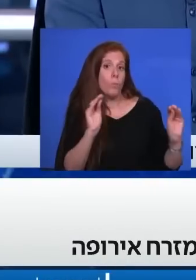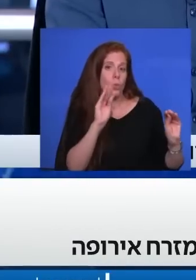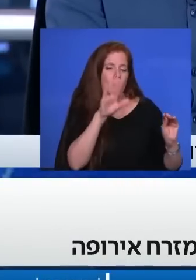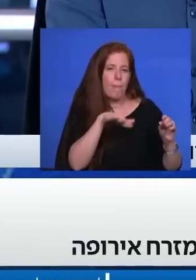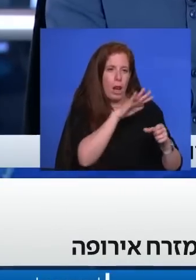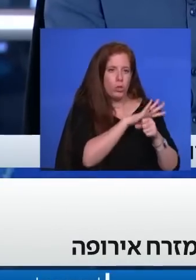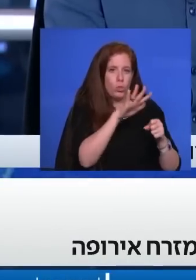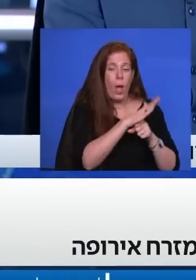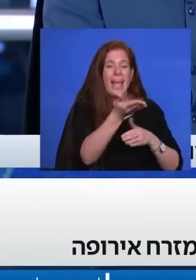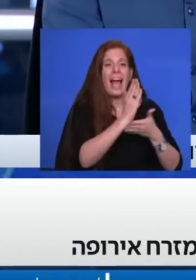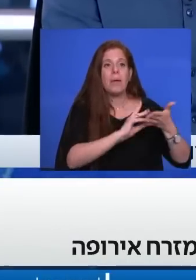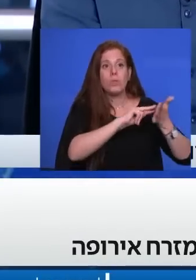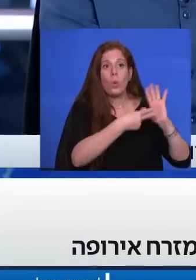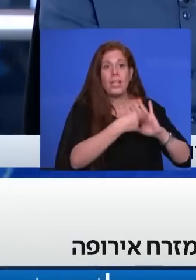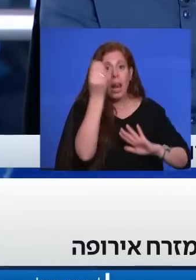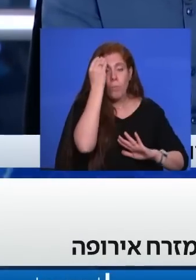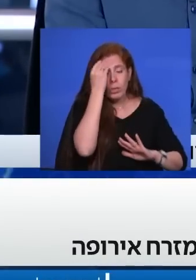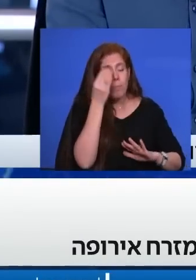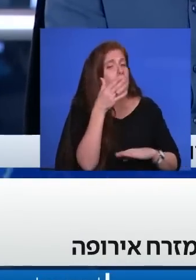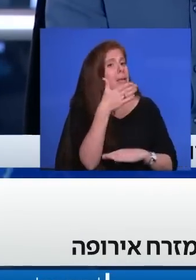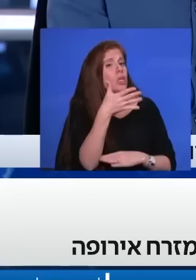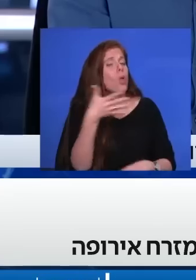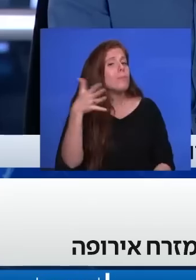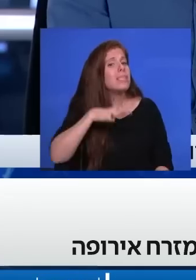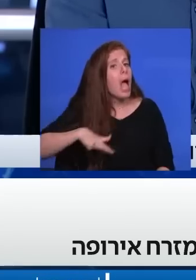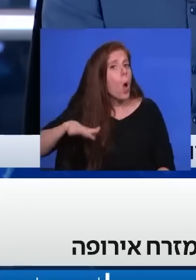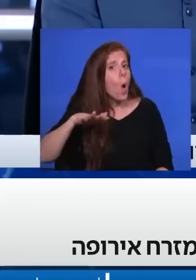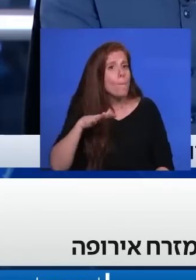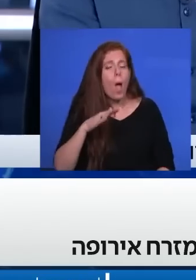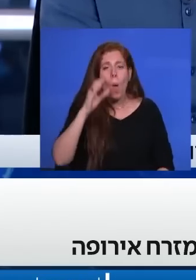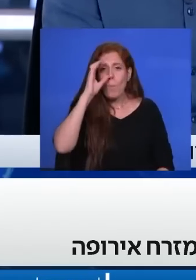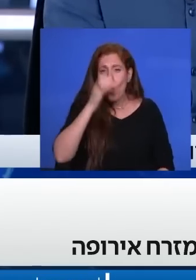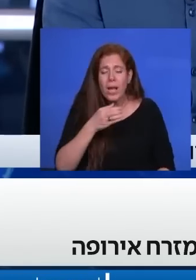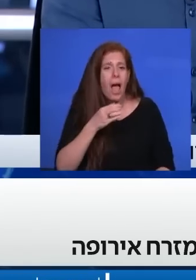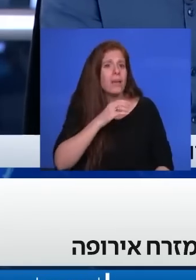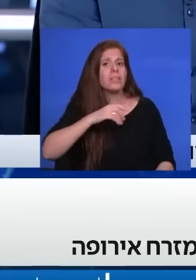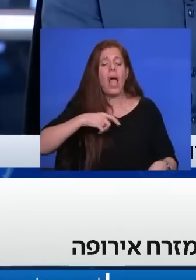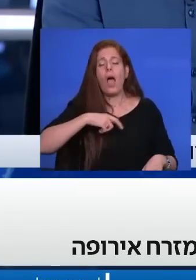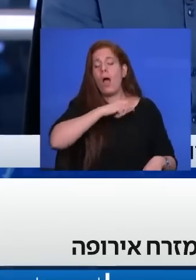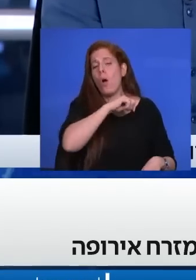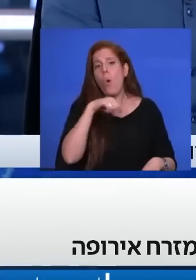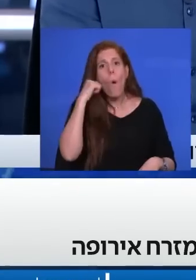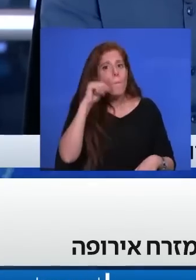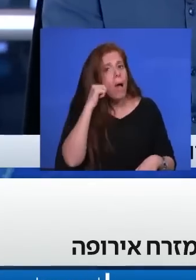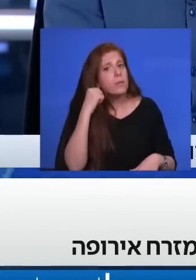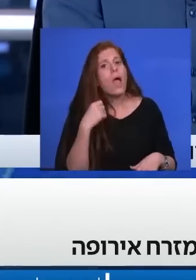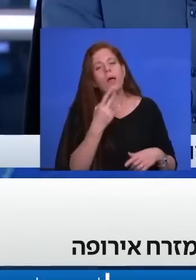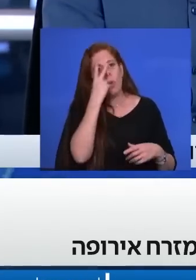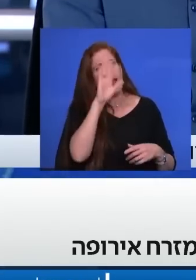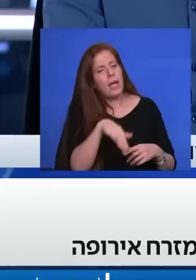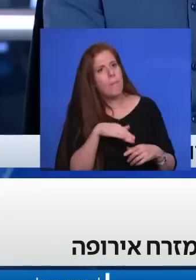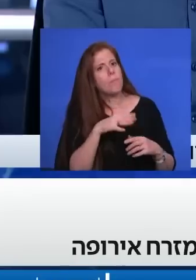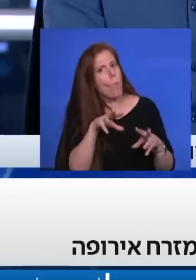כחלק מתוכנית הלימודים. אתה רואה במדינות מזרח אירופה, בולגריה, רומניה, אתה רואה גם מודעות, גם נכונות, גם